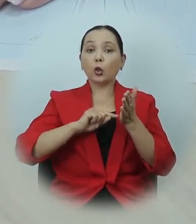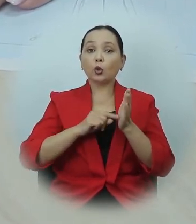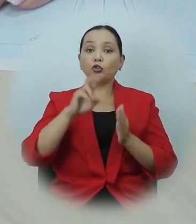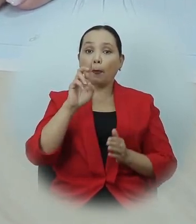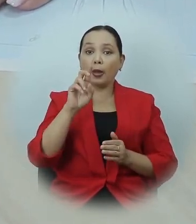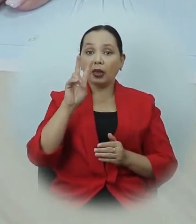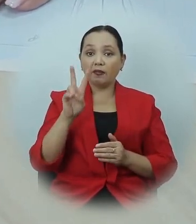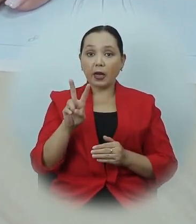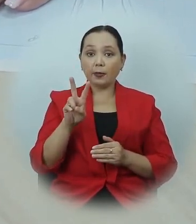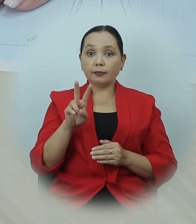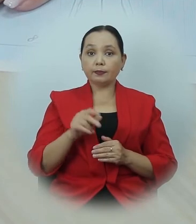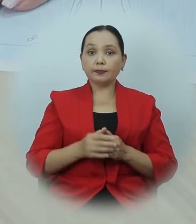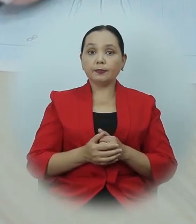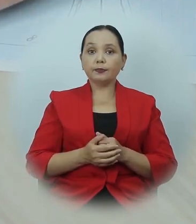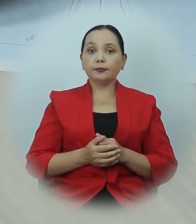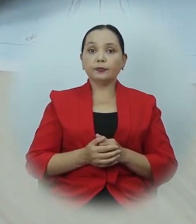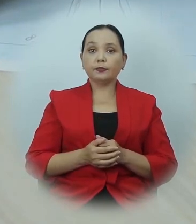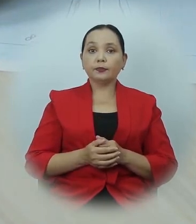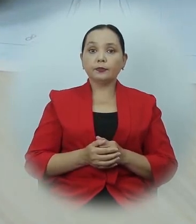Б2.